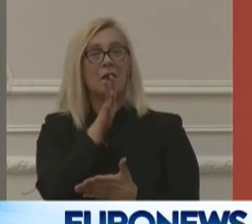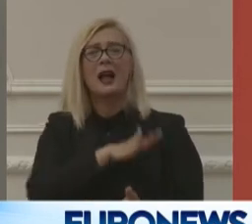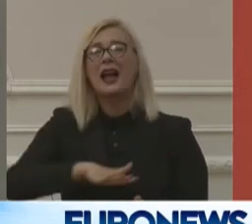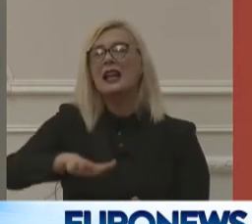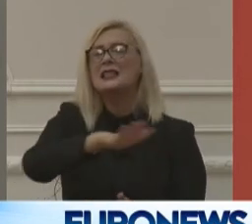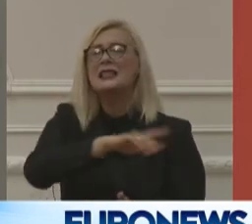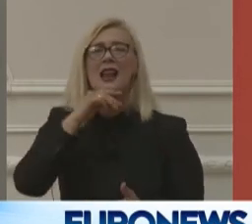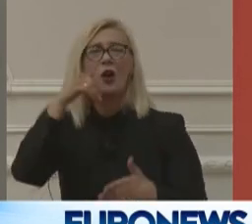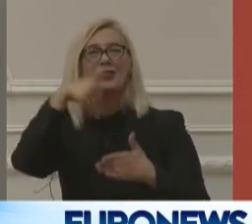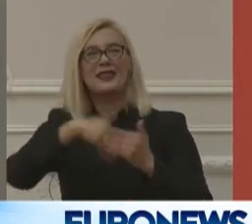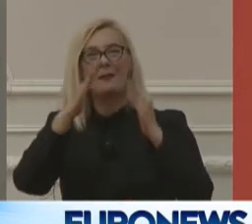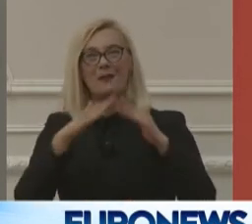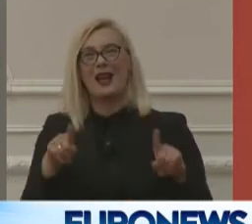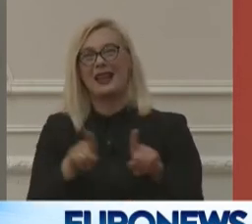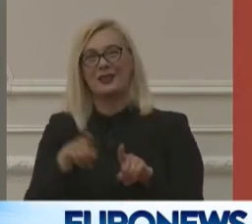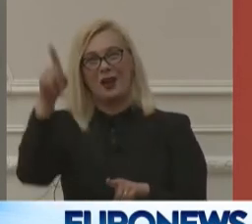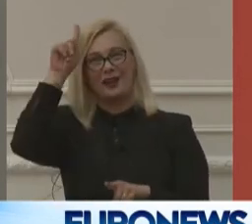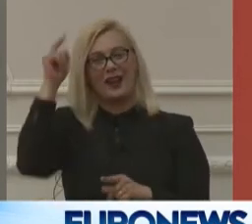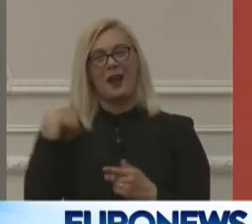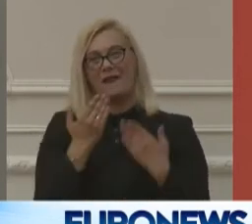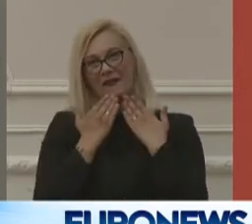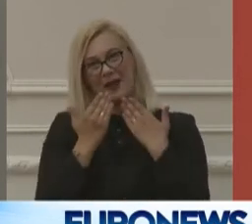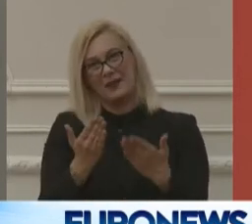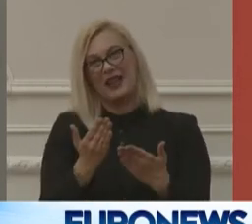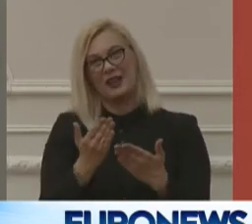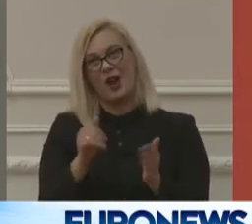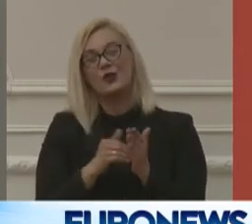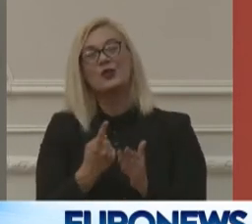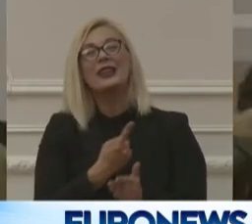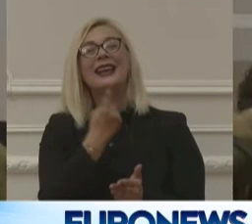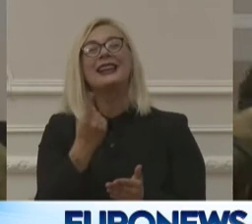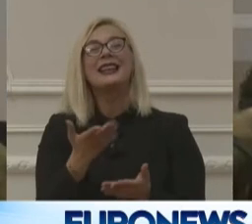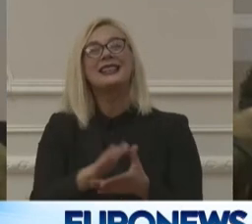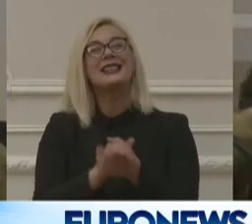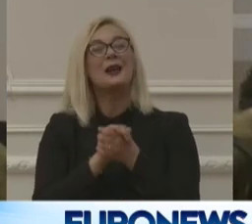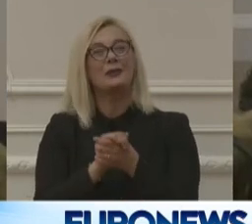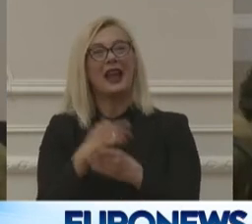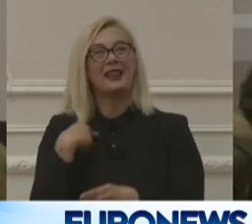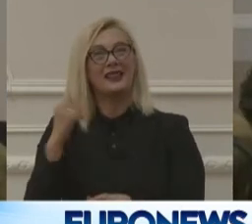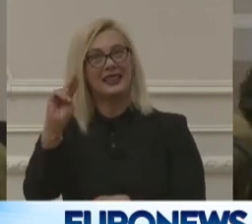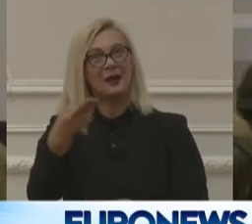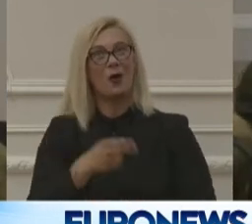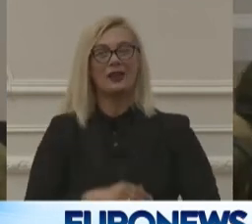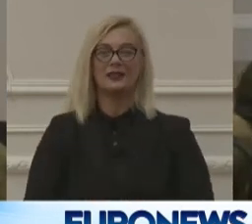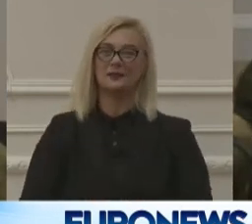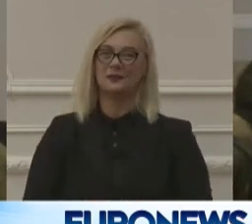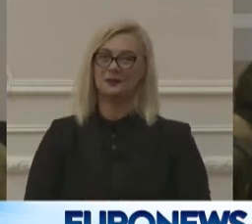qytetarëve të Maqedonisë së Veriut, të gjithë Ballkanit Perëndimor dhe të Gjermanisë. Ju faleminderit edhe një herë për këtë ftesë miqësore.